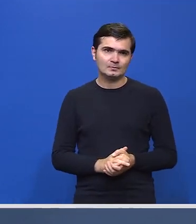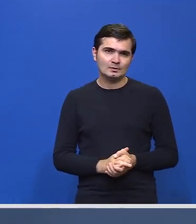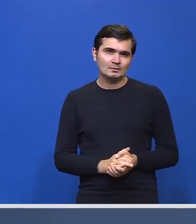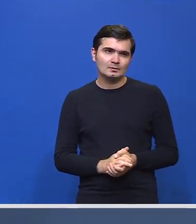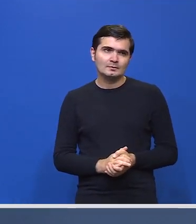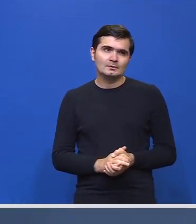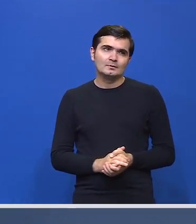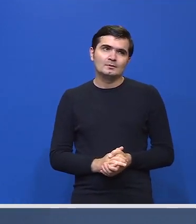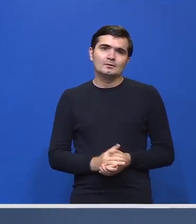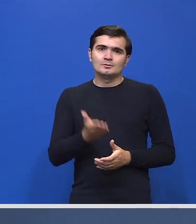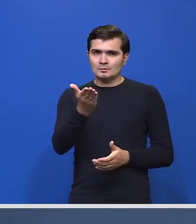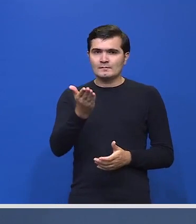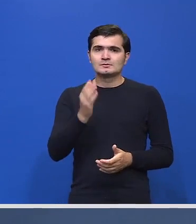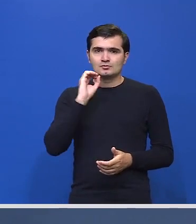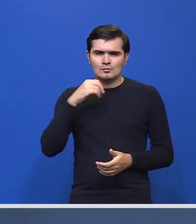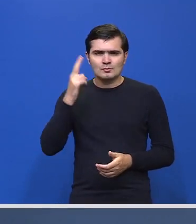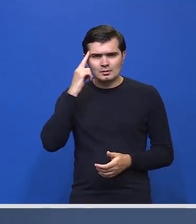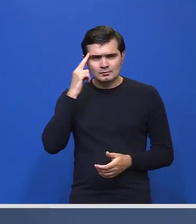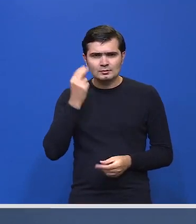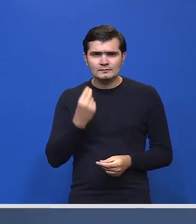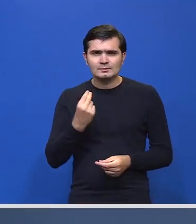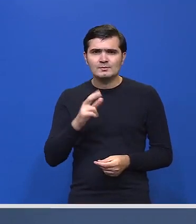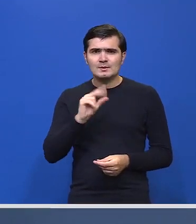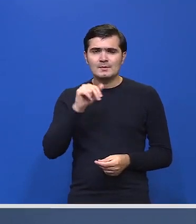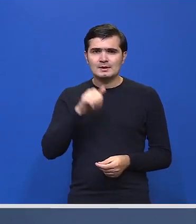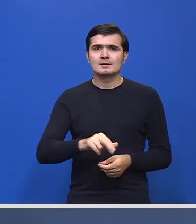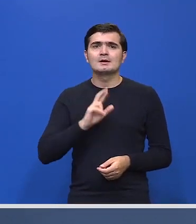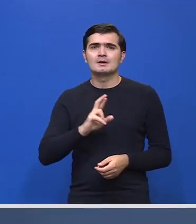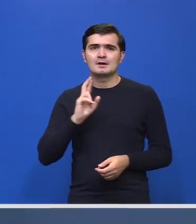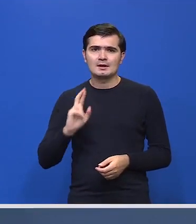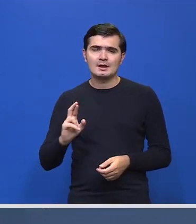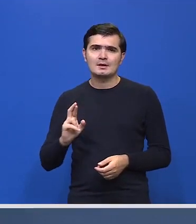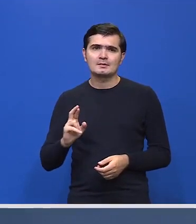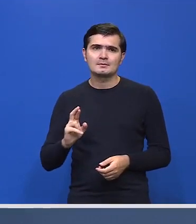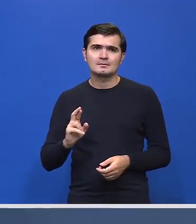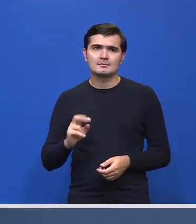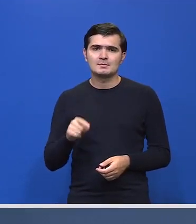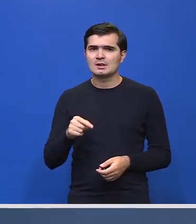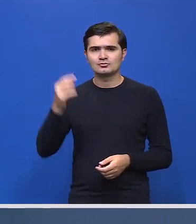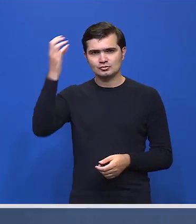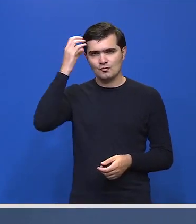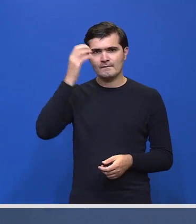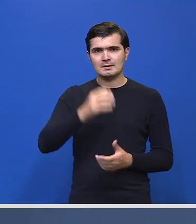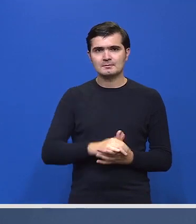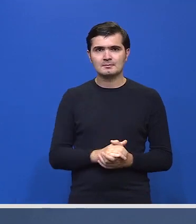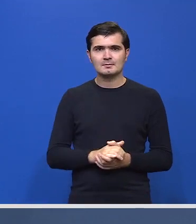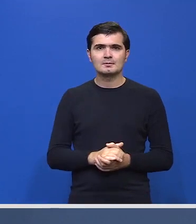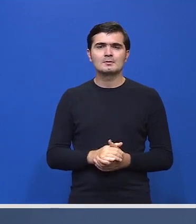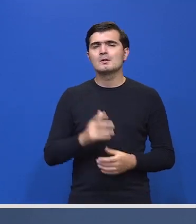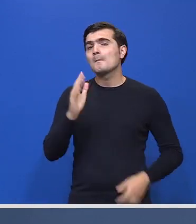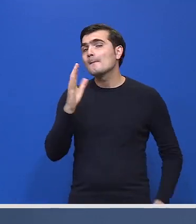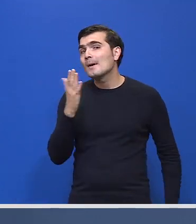Dumneavoastră, sunteți omul care cunoaște cel mai bine Planul Național de Redresare, cel puțin din actualul guvern. În